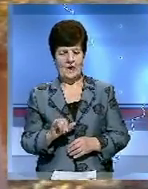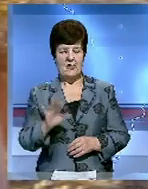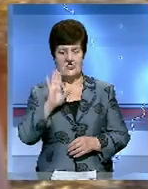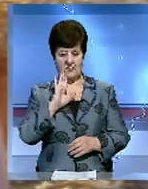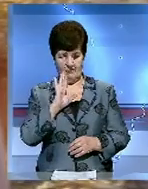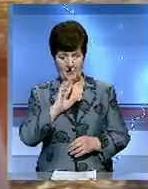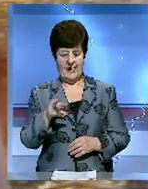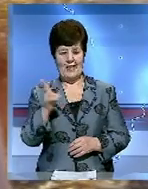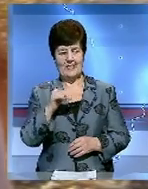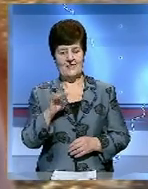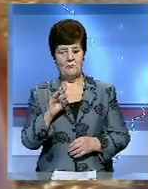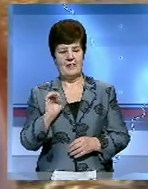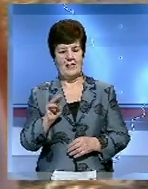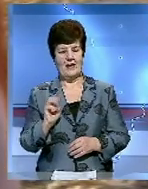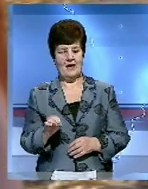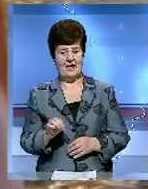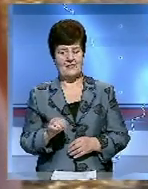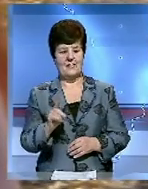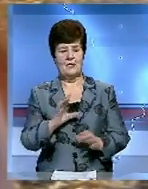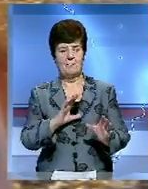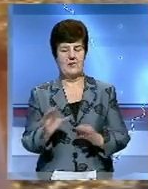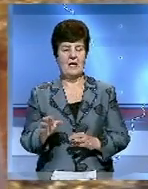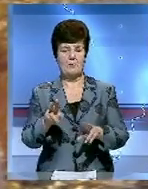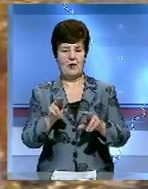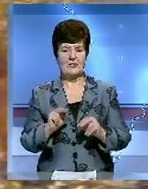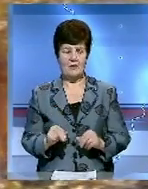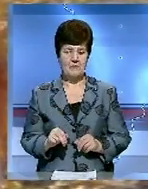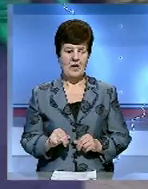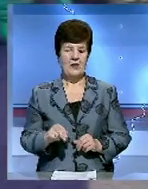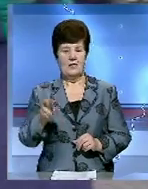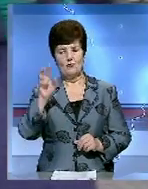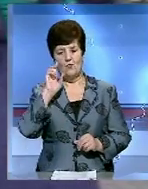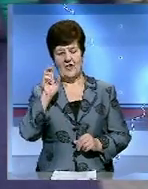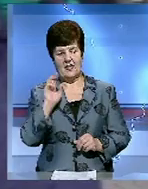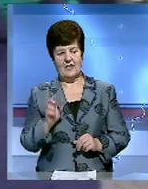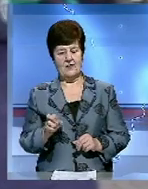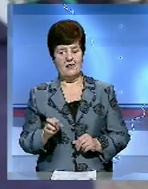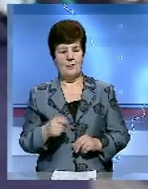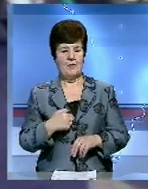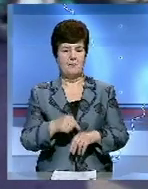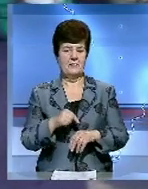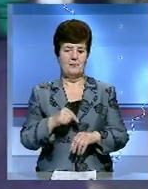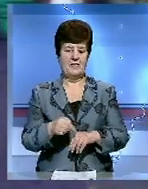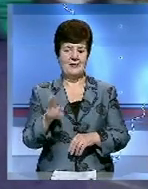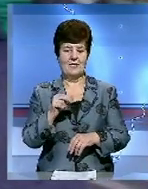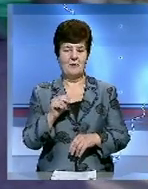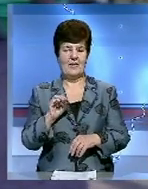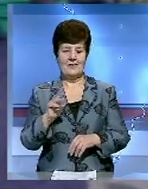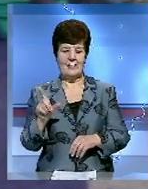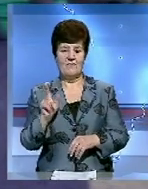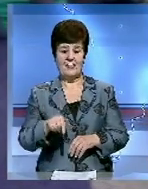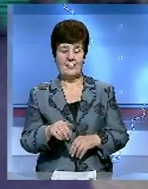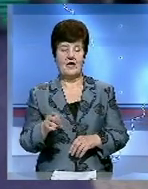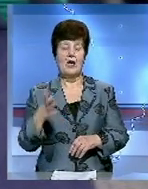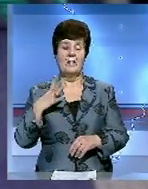discriminate, ținând cont de partajarea în Parlament, în guvern. M-am simțit discriminată, fiindcă o trebuie să